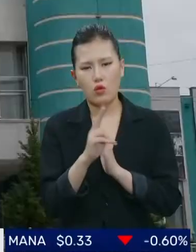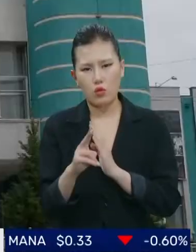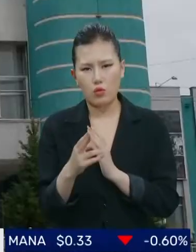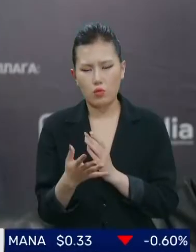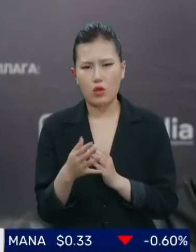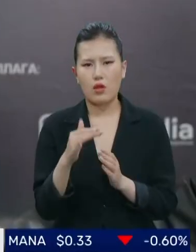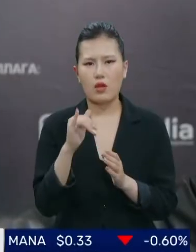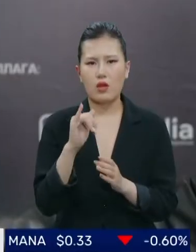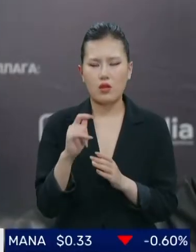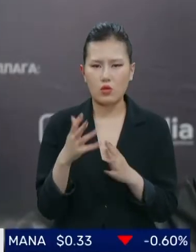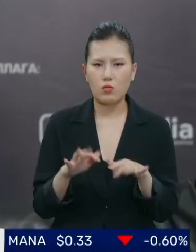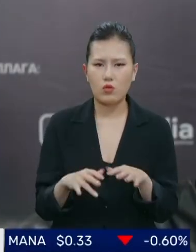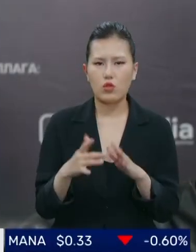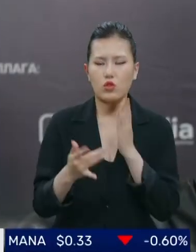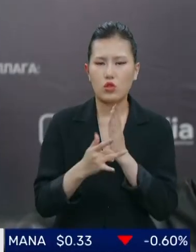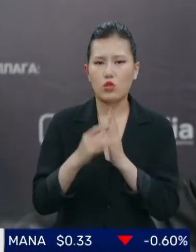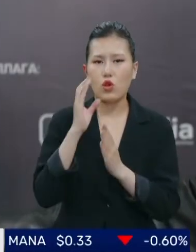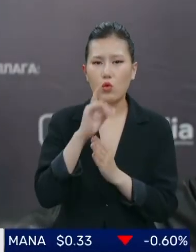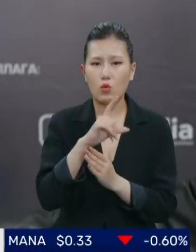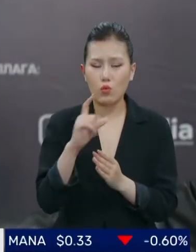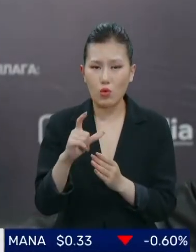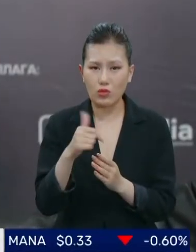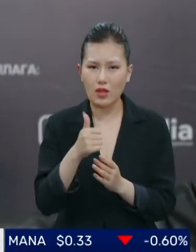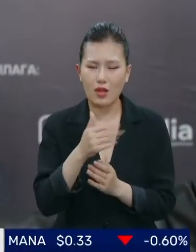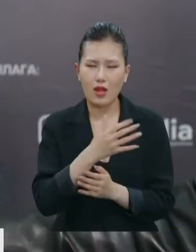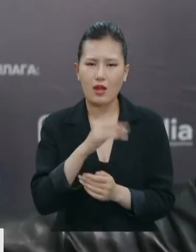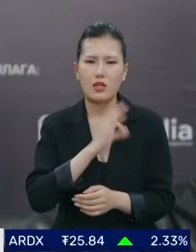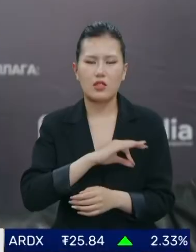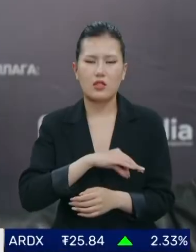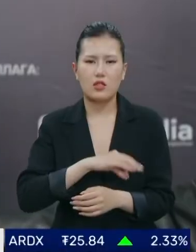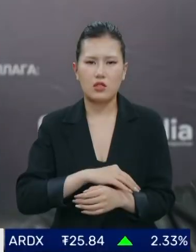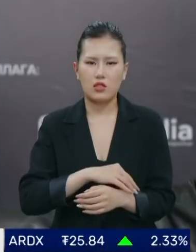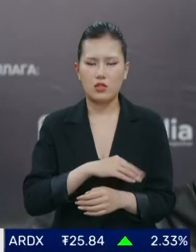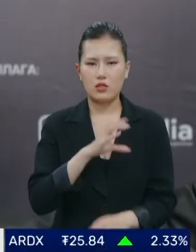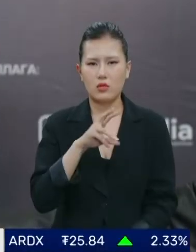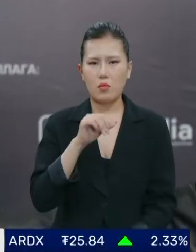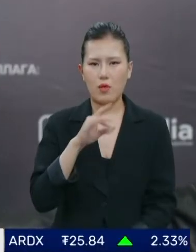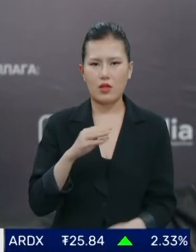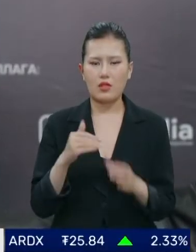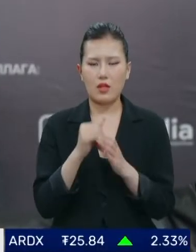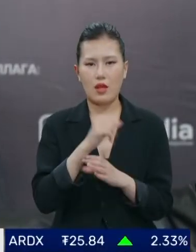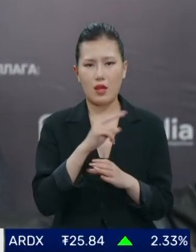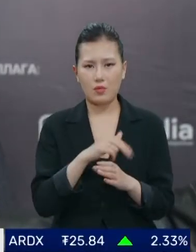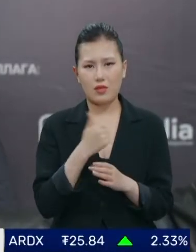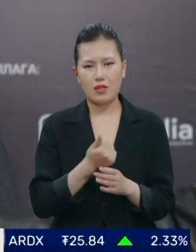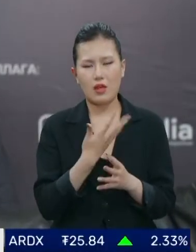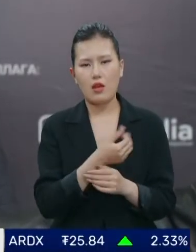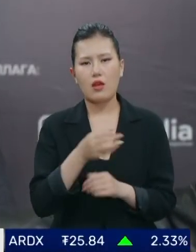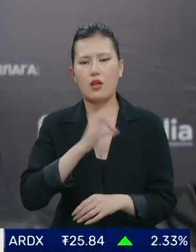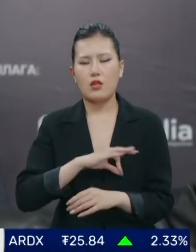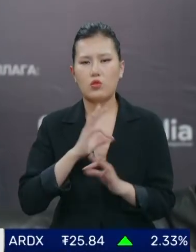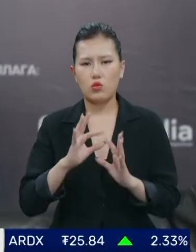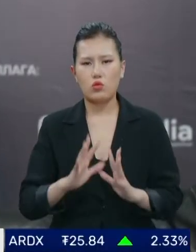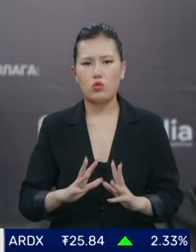технологи сонирхдаг хүмүүс маань бас овжноор ашиглаж бас энэ Smart Эрдэнэт аппликейшнийг бүрэн дүүрэн ашиглаж цааш нь гоё